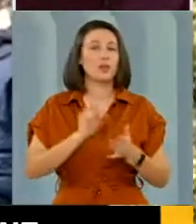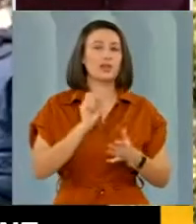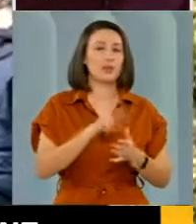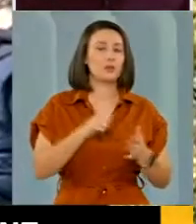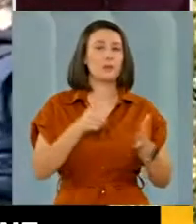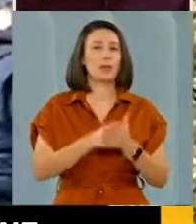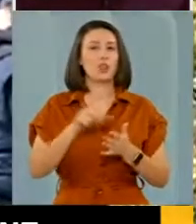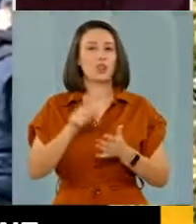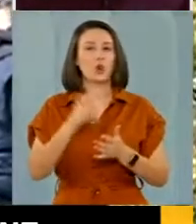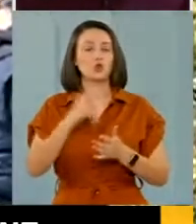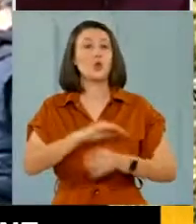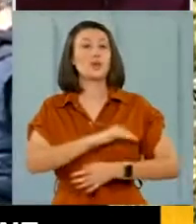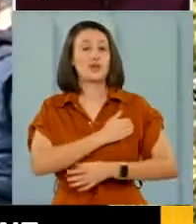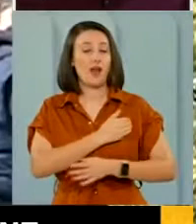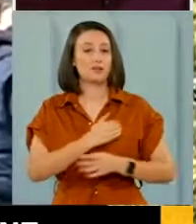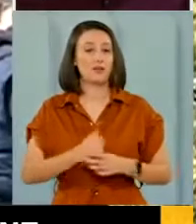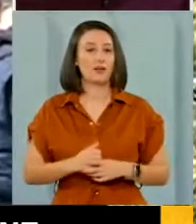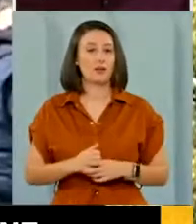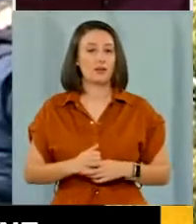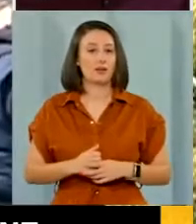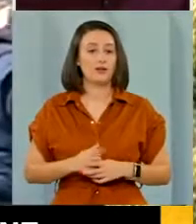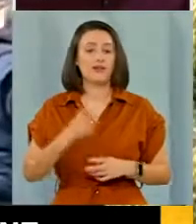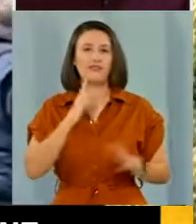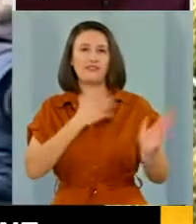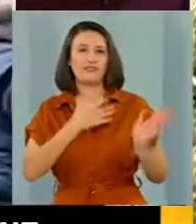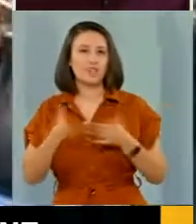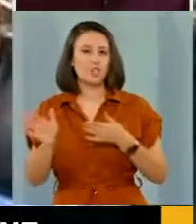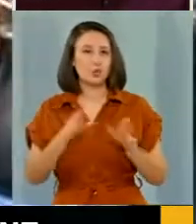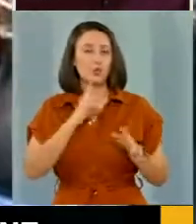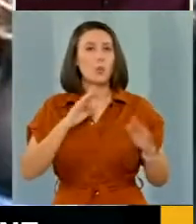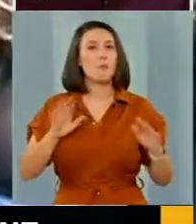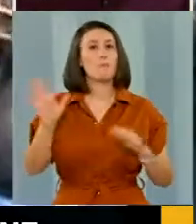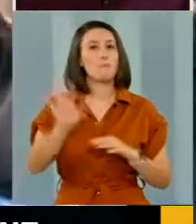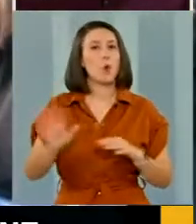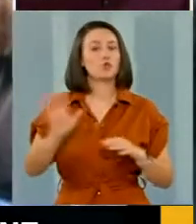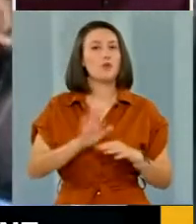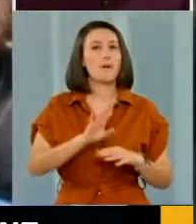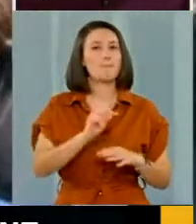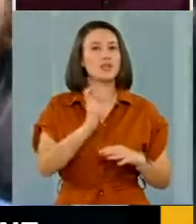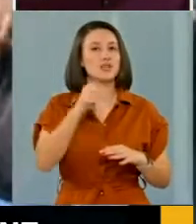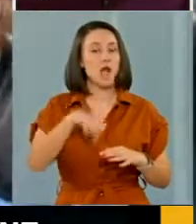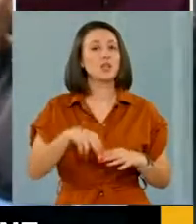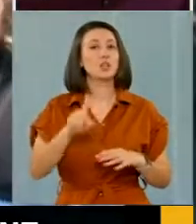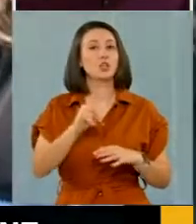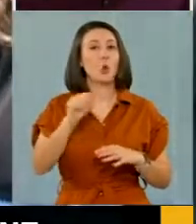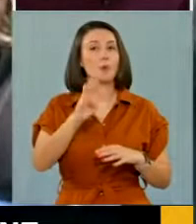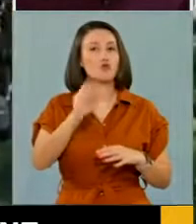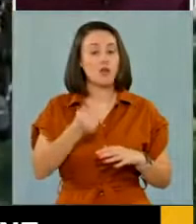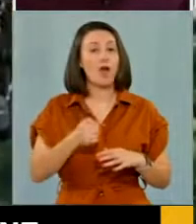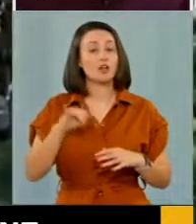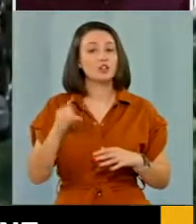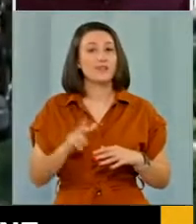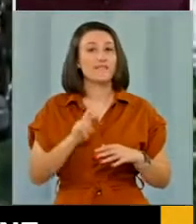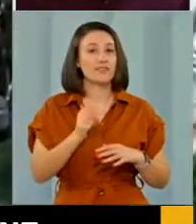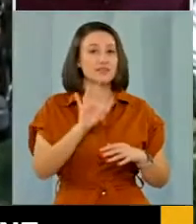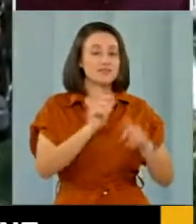13 și 22 de grade cel mult. Vântul va sufla cu putere în Moldova, în Bărăgan, în Dobrogea, dar și în partea de